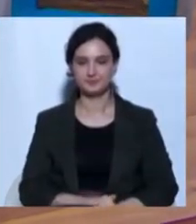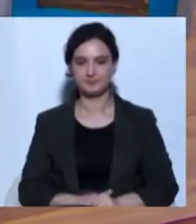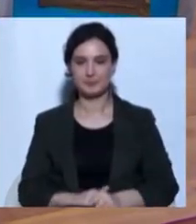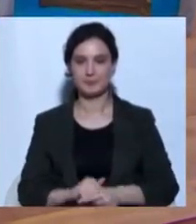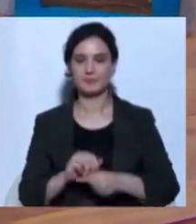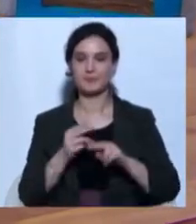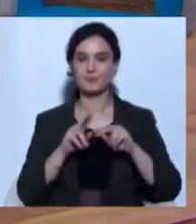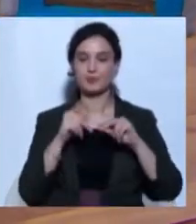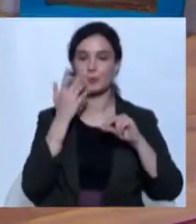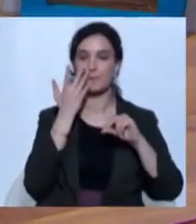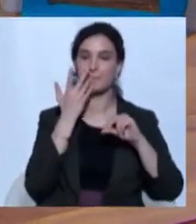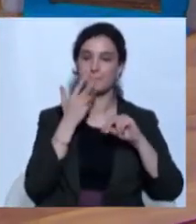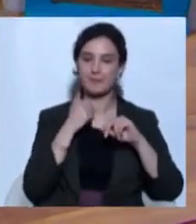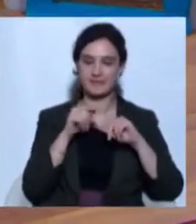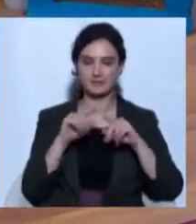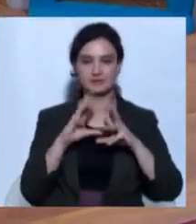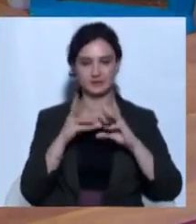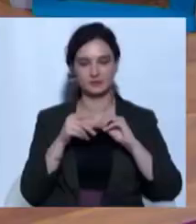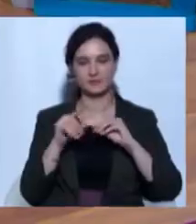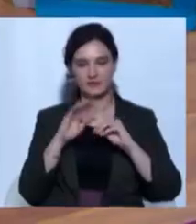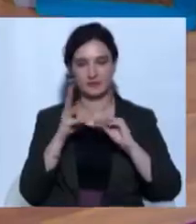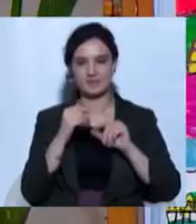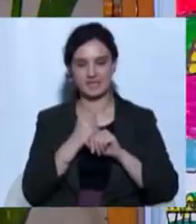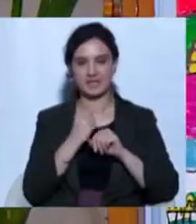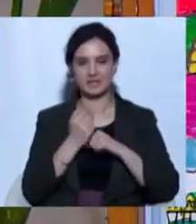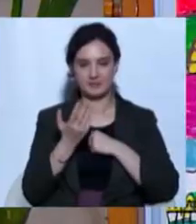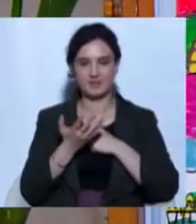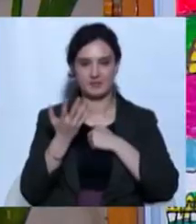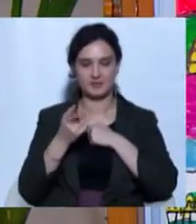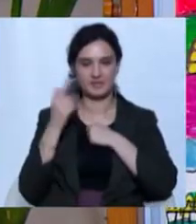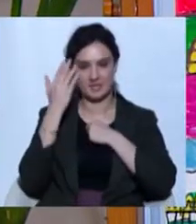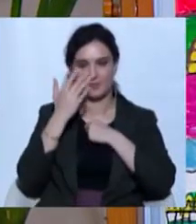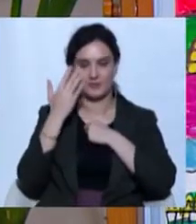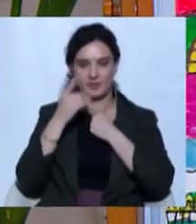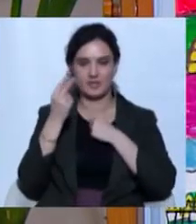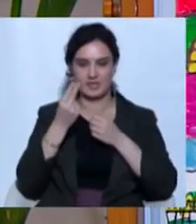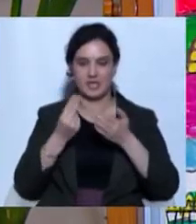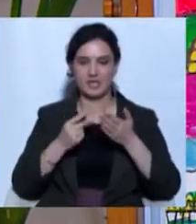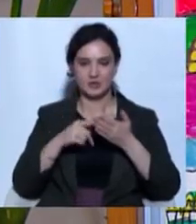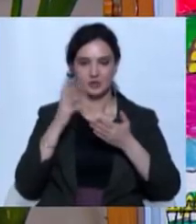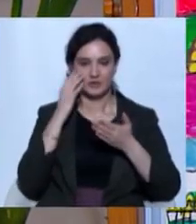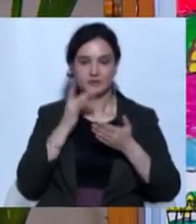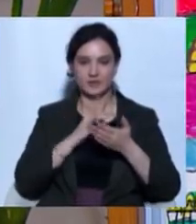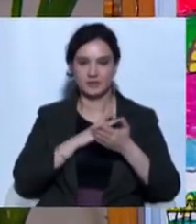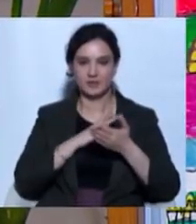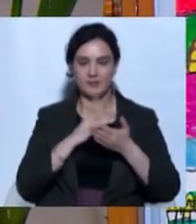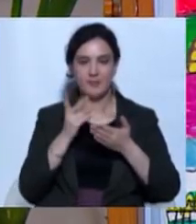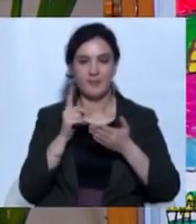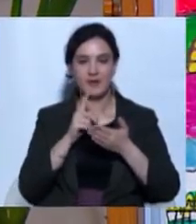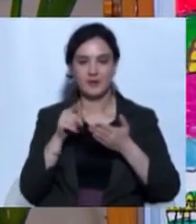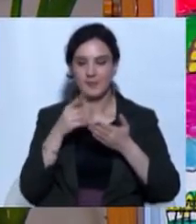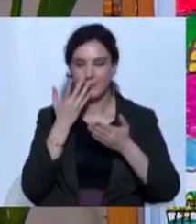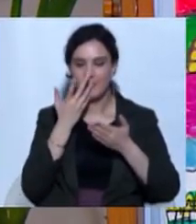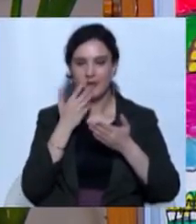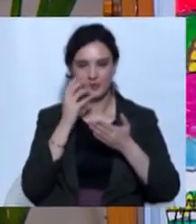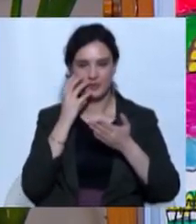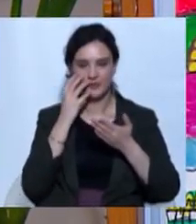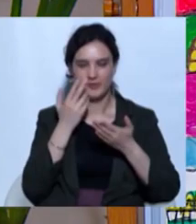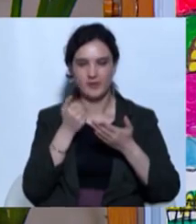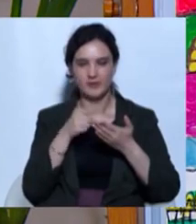იმიტომ რომ აი ფერი ქმნის ალბათ ყველაფერს, ხო? წარმოიდგინეთ, ახლა ნახავთ, კი არის შავ-თეთრიც, მაგრამ შავიც ხო